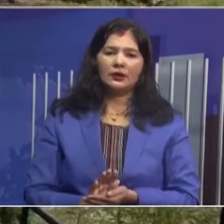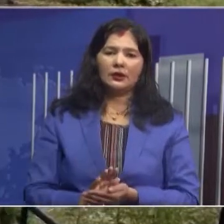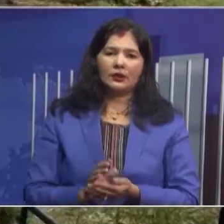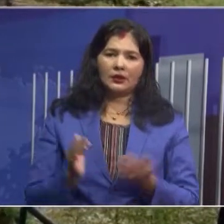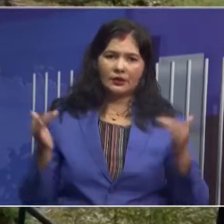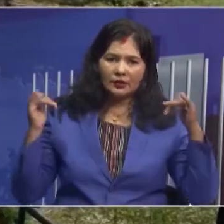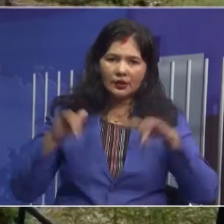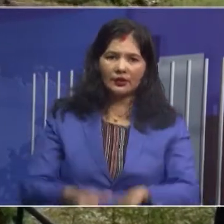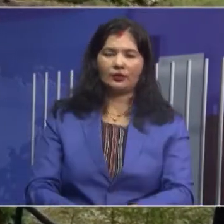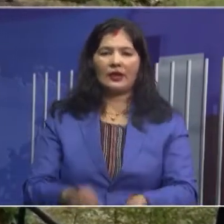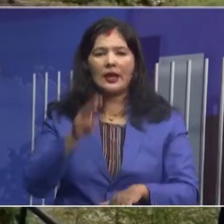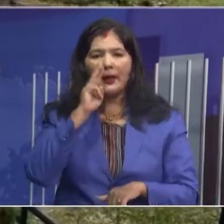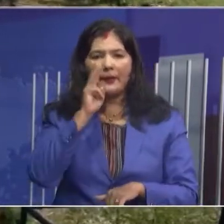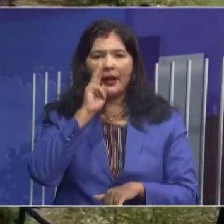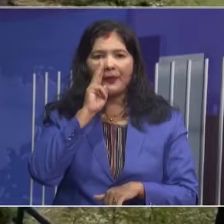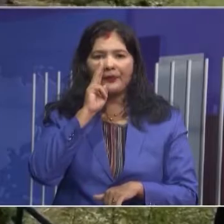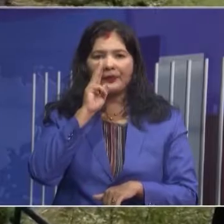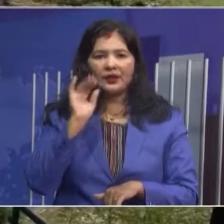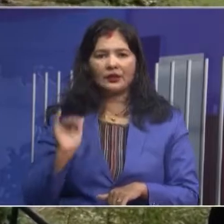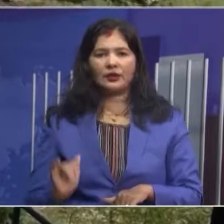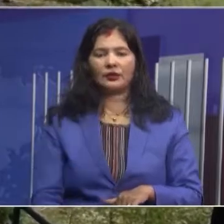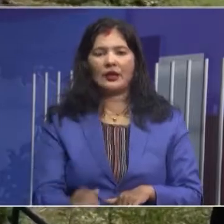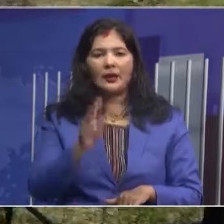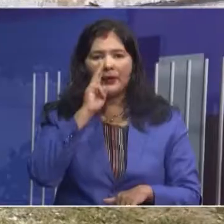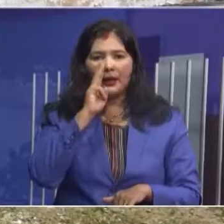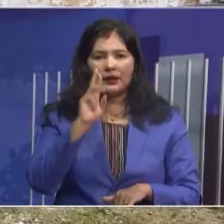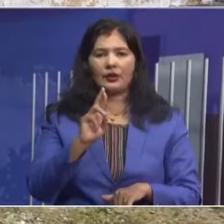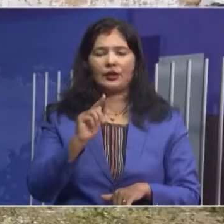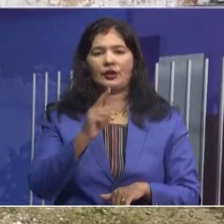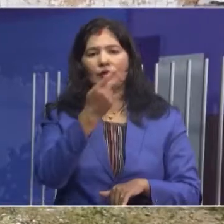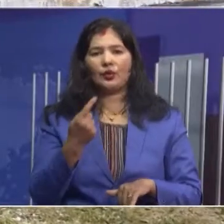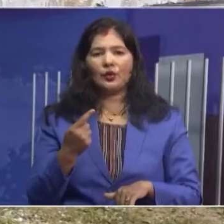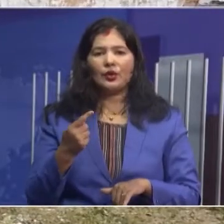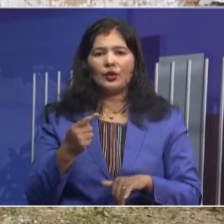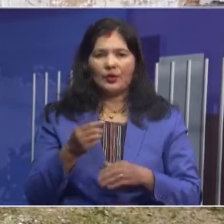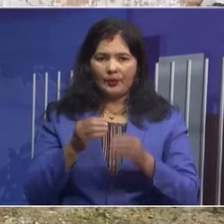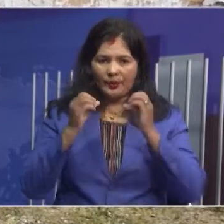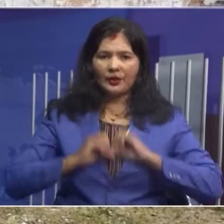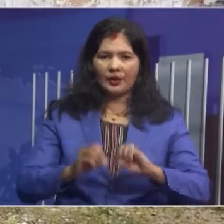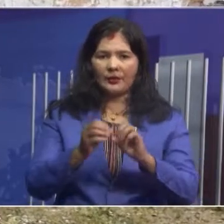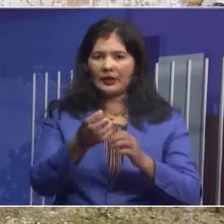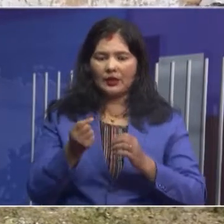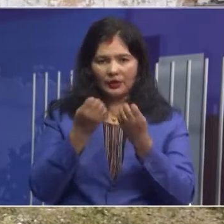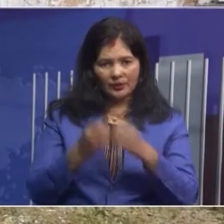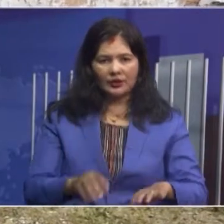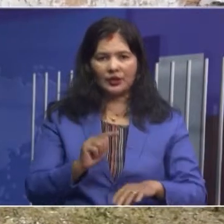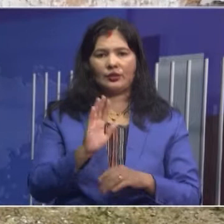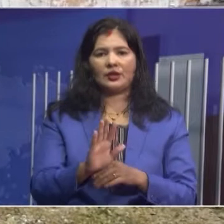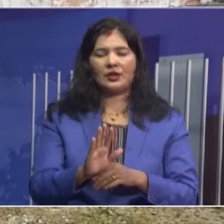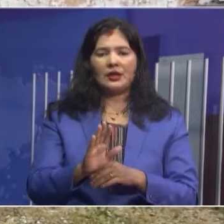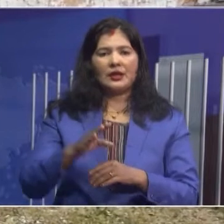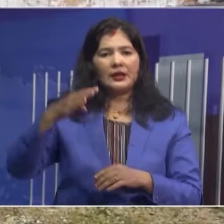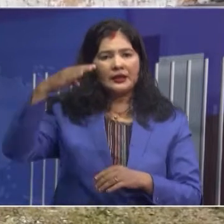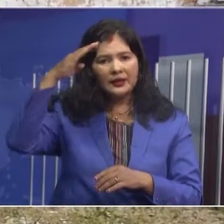डडेलधुरामा रहेको ऐतिहासिक पर्यटक क्षेत्र अमरगढी किल्लाभित्र निर्माण गरिएको कोदघर प्रयोगमा नआउँदै जीर्ण बनेको छ। नेपाली सेनाको